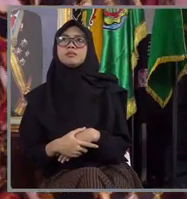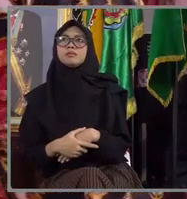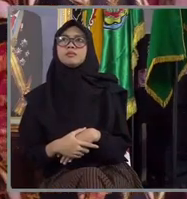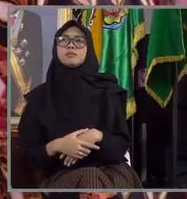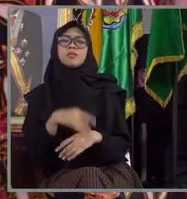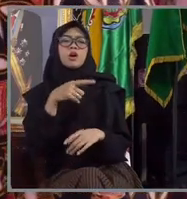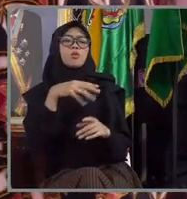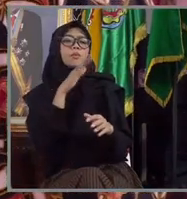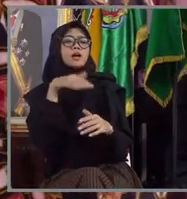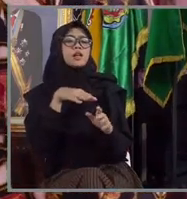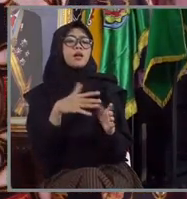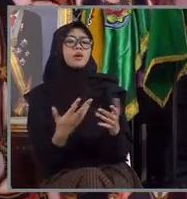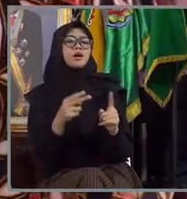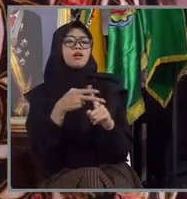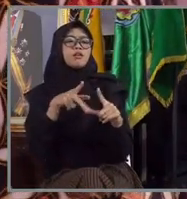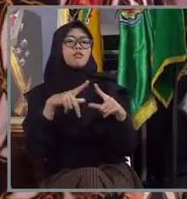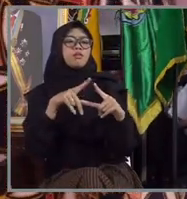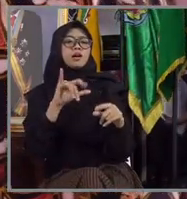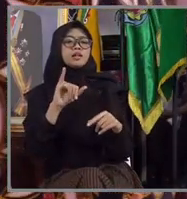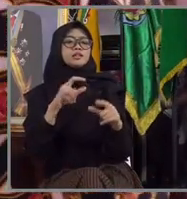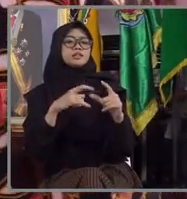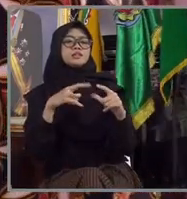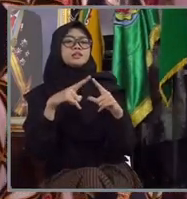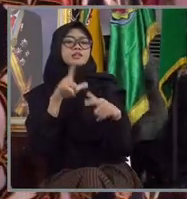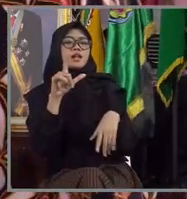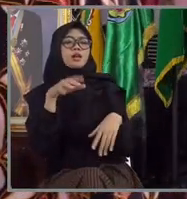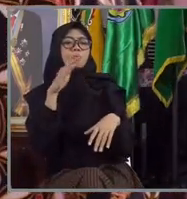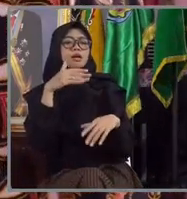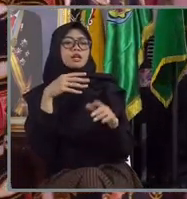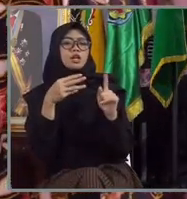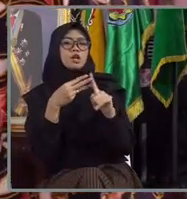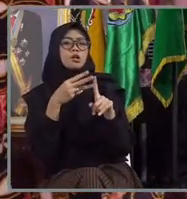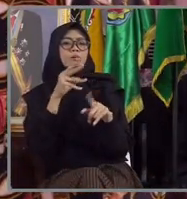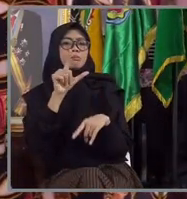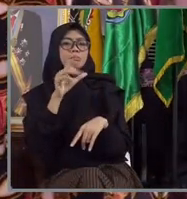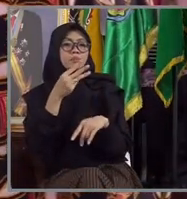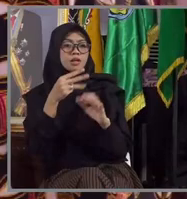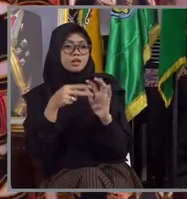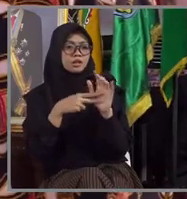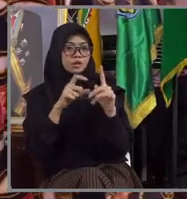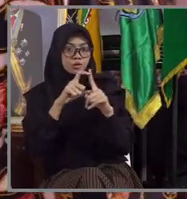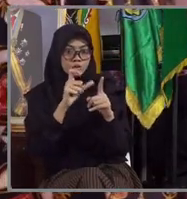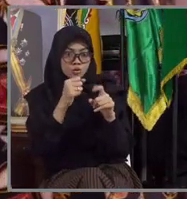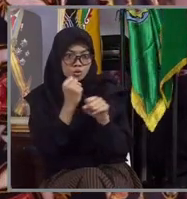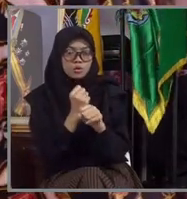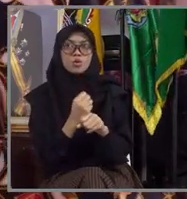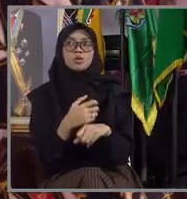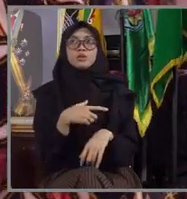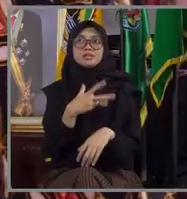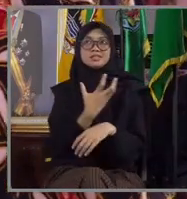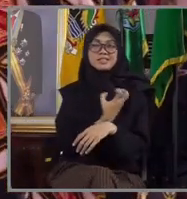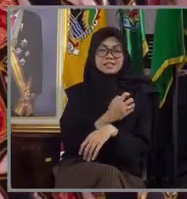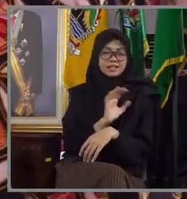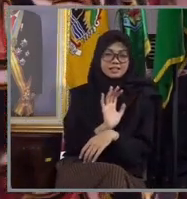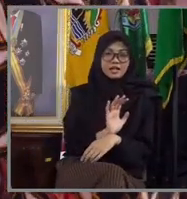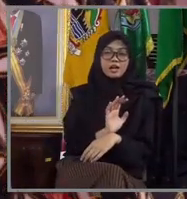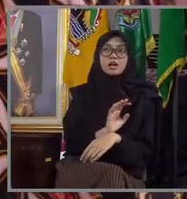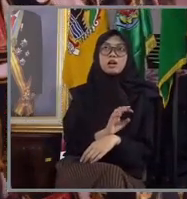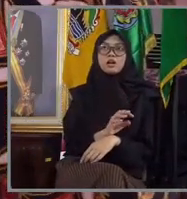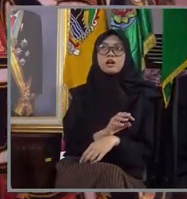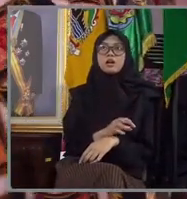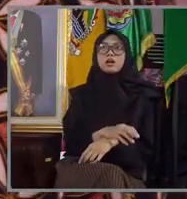sih gendut Faisal gembrot Une perasaanmu gimana agak-agak